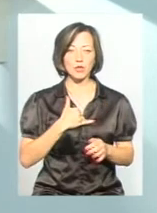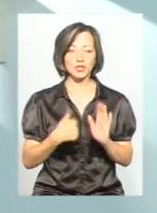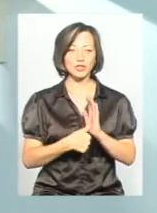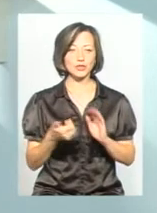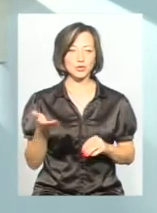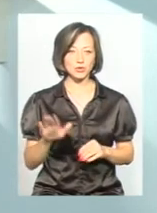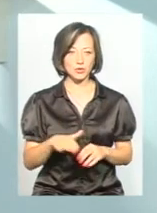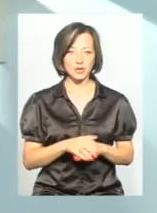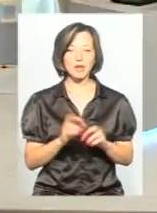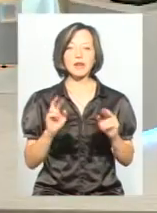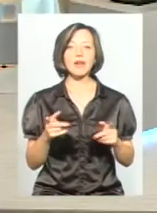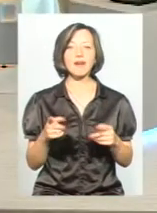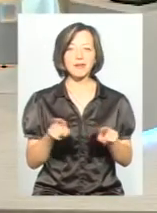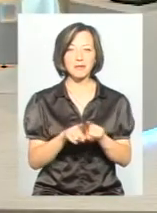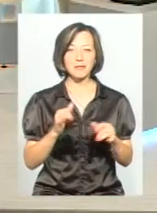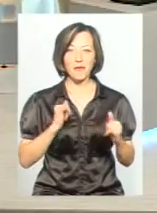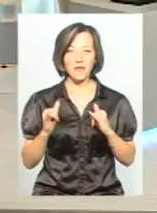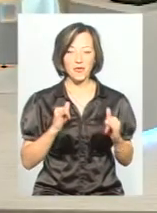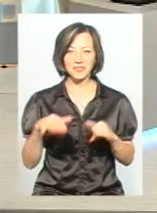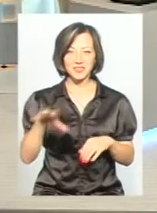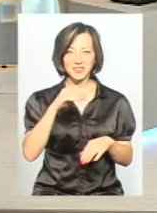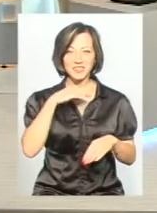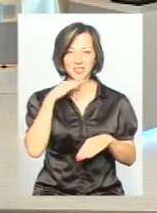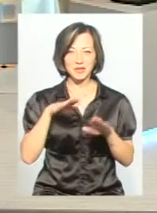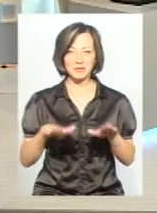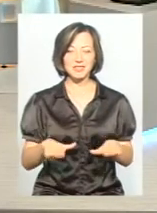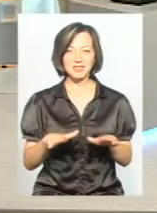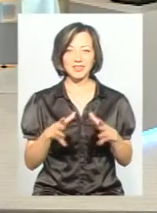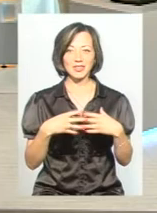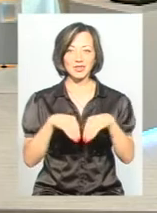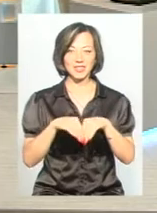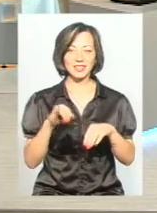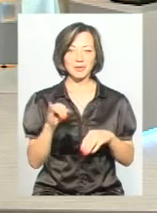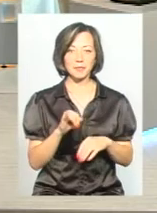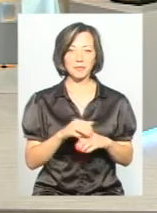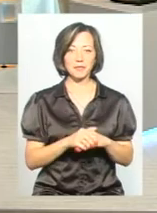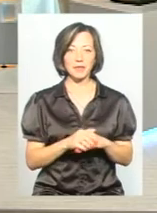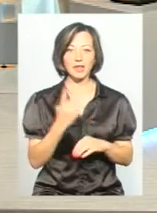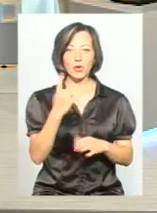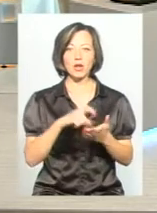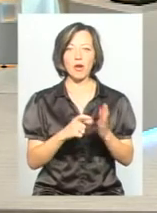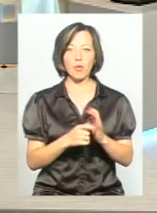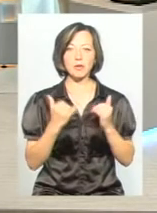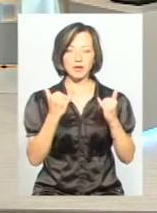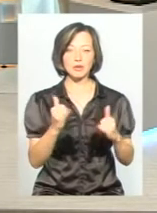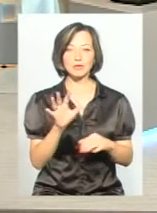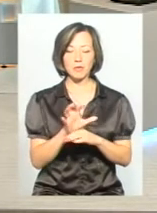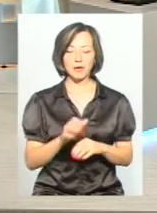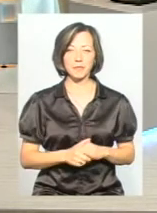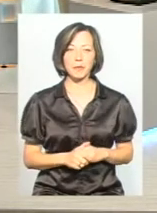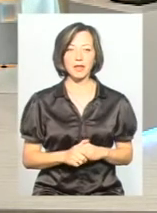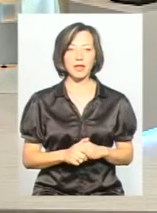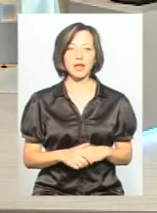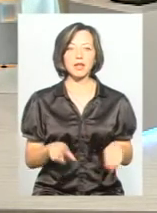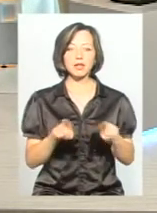6. А і як ви з ними там? Всім вистачає місця? Всім вашій вистачає. Родині і собак? Одна кімната під собак. Ага, зрозуміло. Ну, а так,